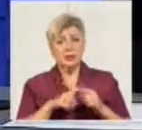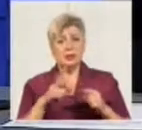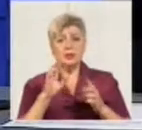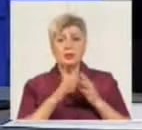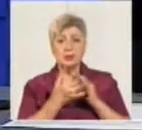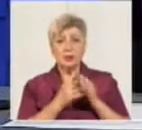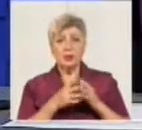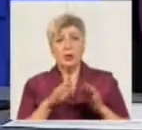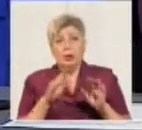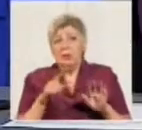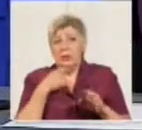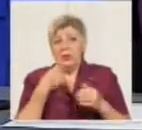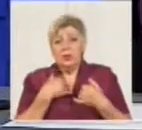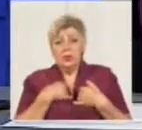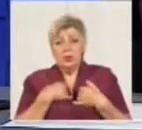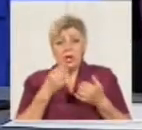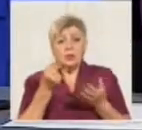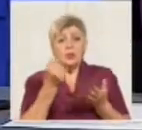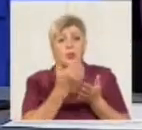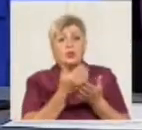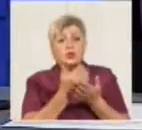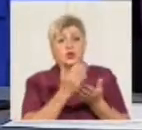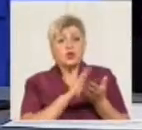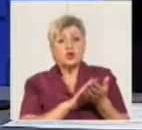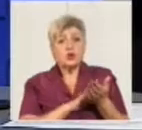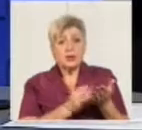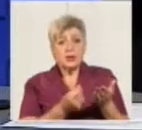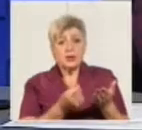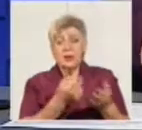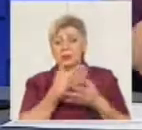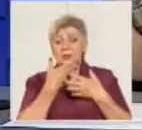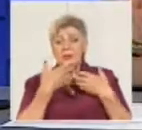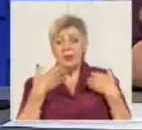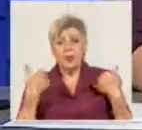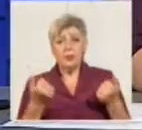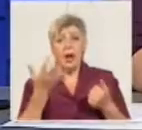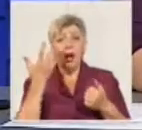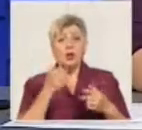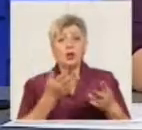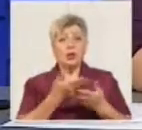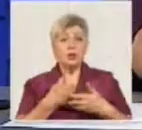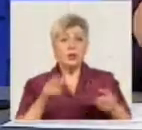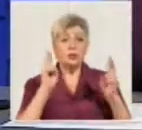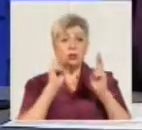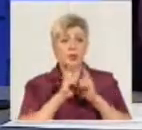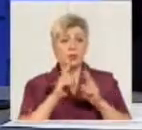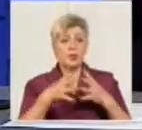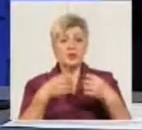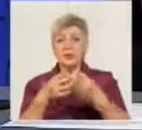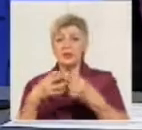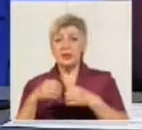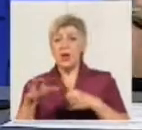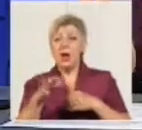в бюджеті таких грошей нема. І це дуже велика проблема. Знаєте чому? Тому що коли ми зустрічаємось, родини з області з'їжджаються на